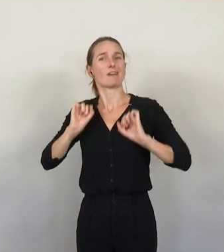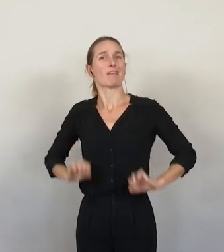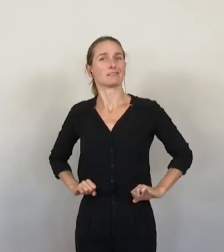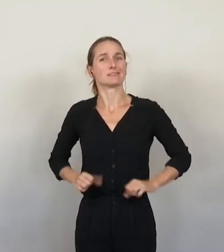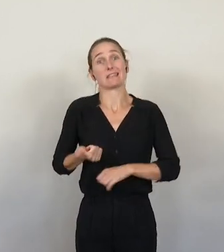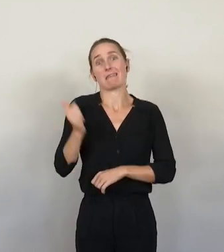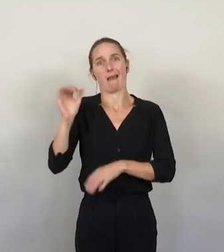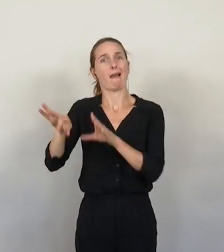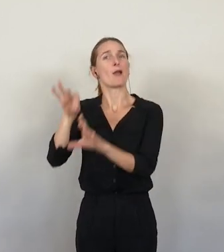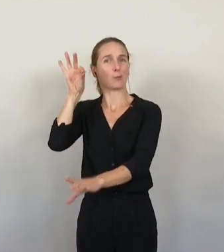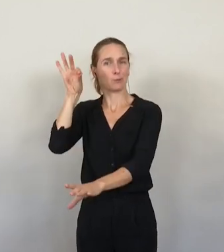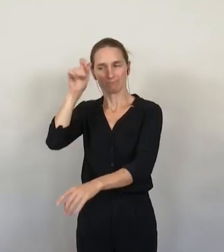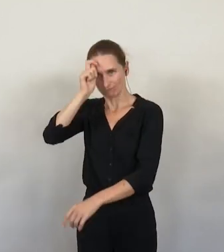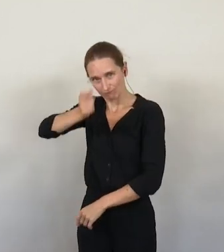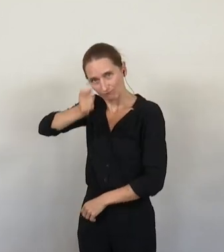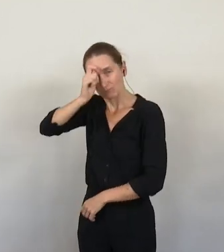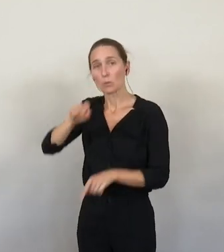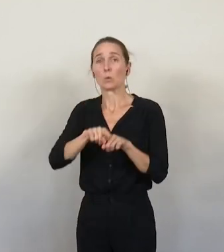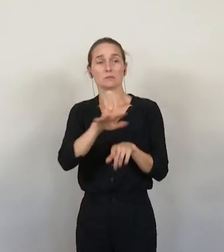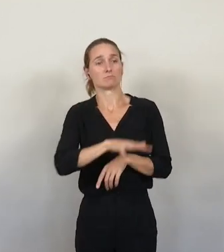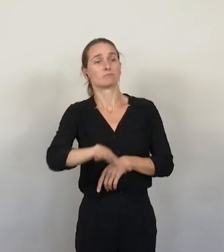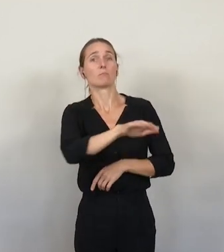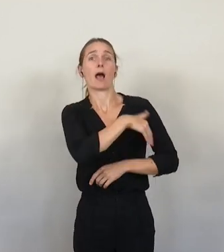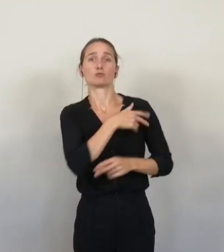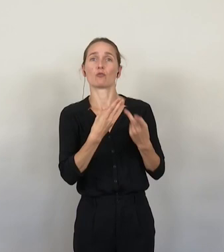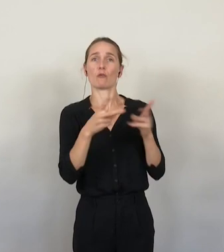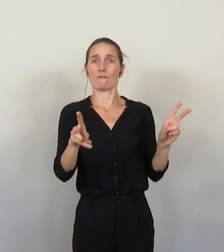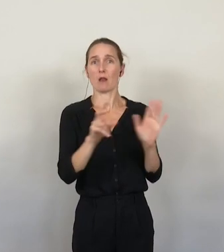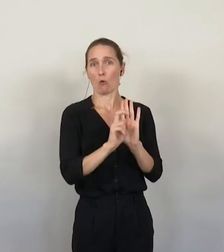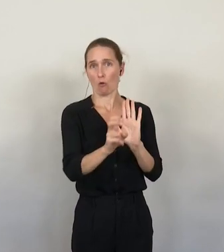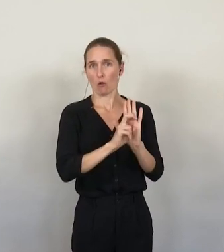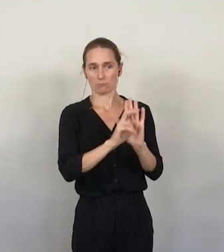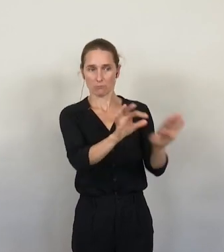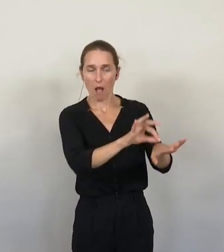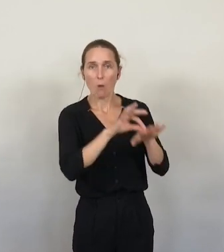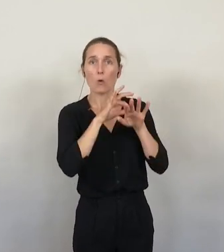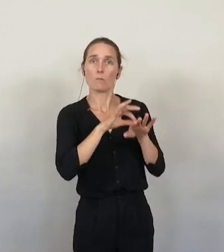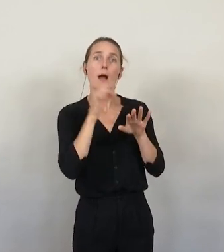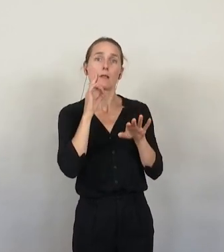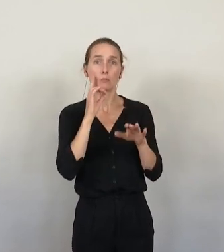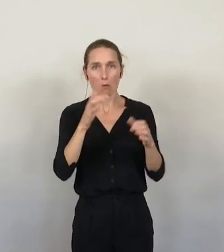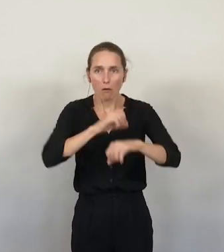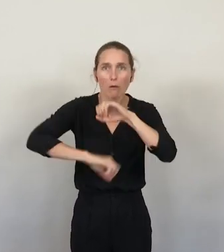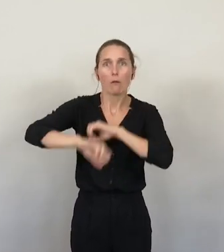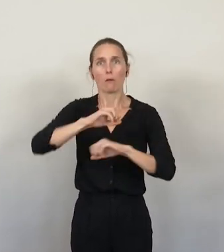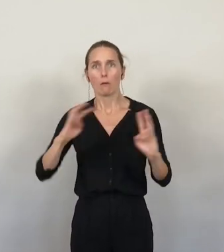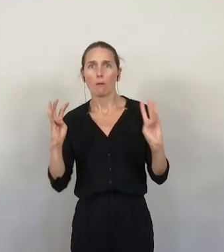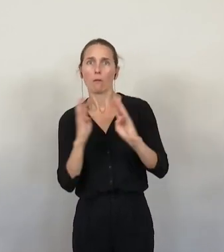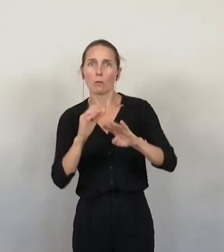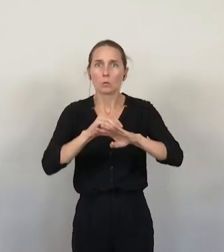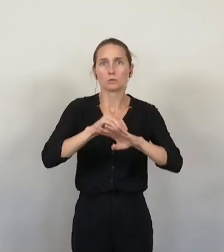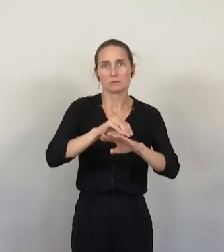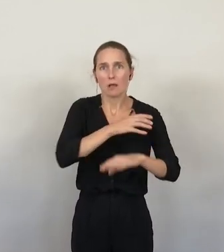hier et puis évidemment les agents de la ville de Greno qui nous accompagne pour tenir ces conseils municipaux parfois jusqu'à des